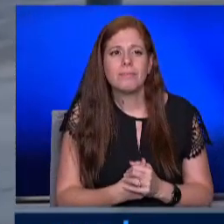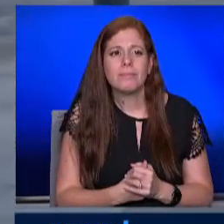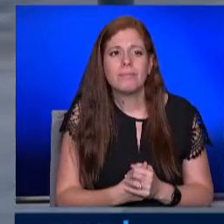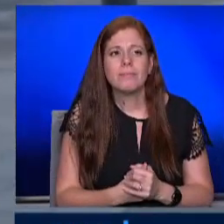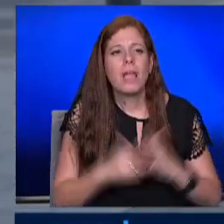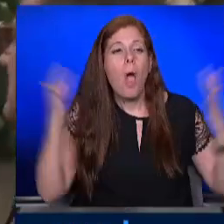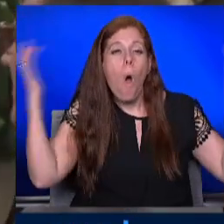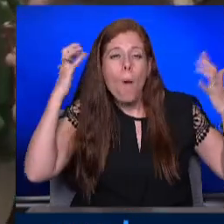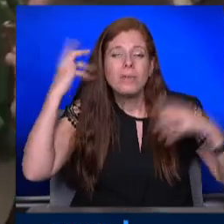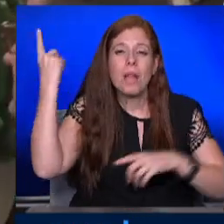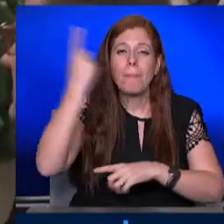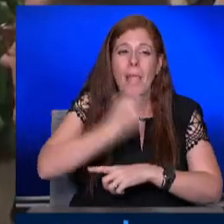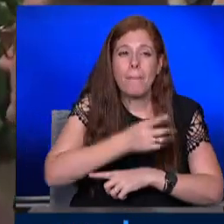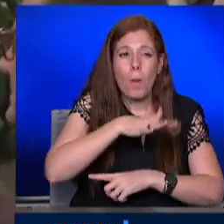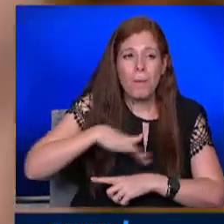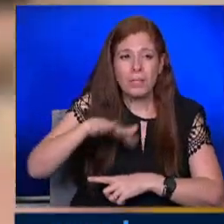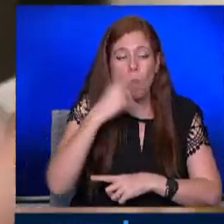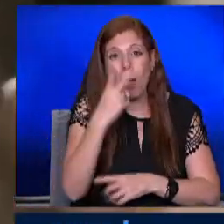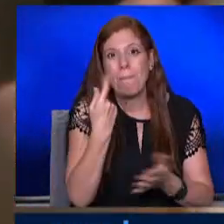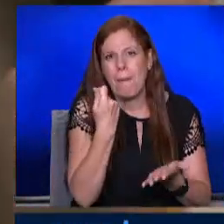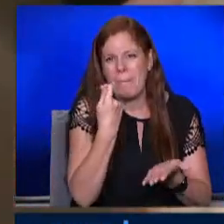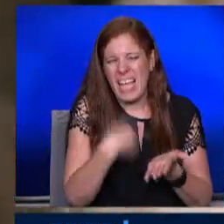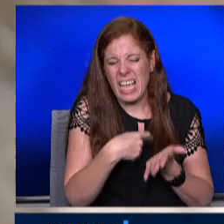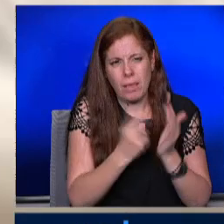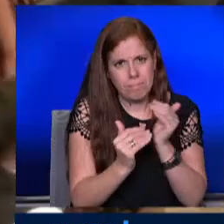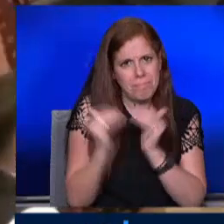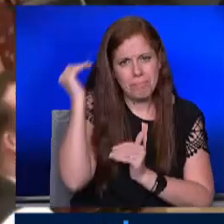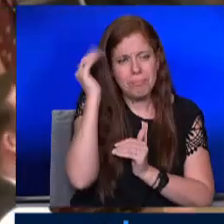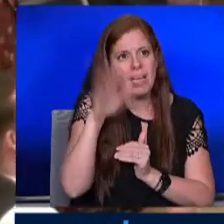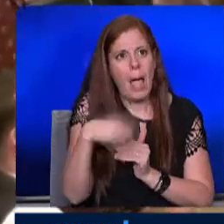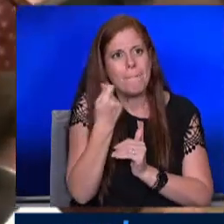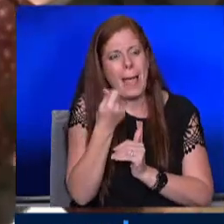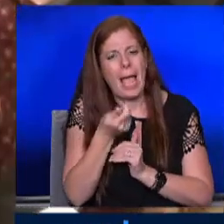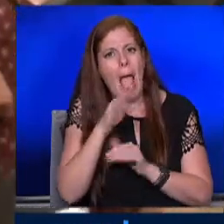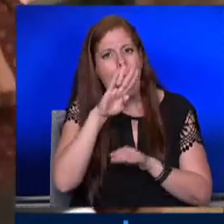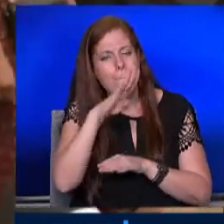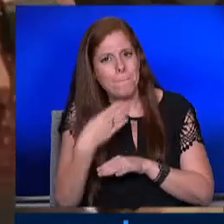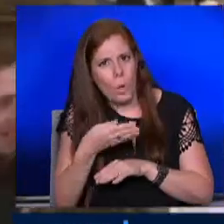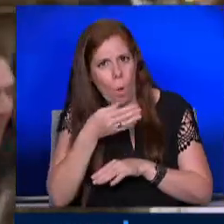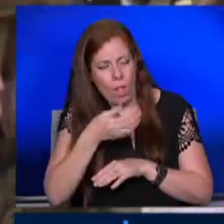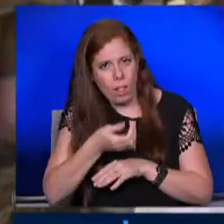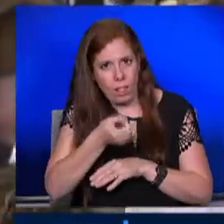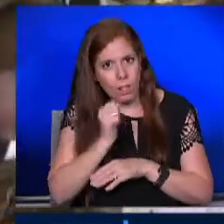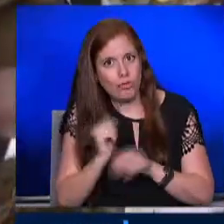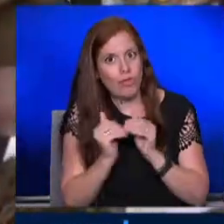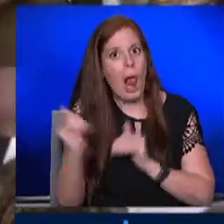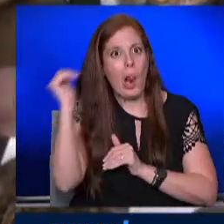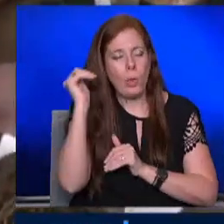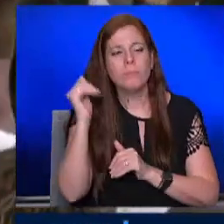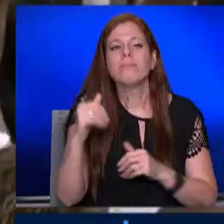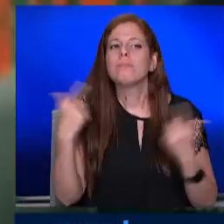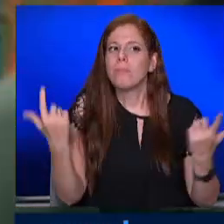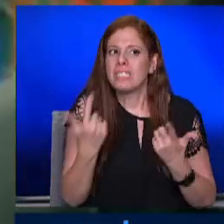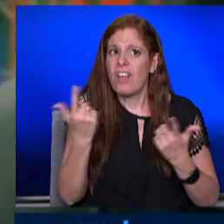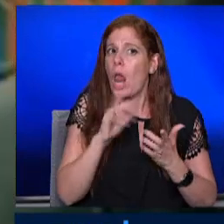העומס על בתי המלון באזור מתבטא במחירים הגויים, כך גם מחירי הבירות שעלו לעומת השנים הקודמות. בפסטיבל המחירים פה לא